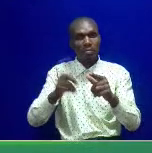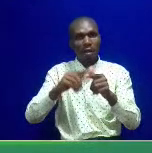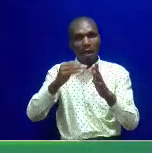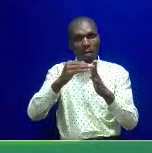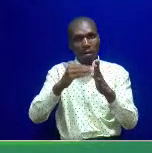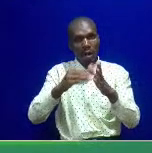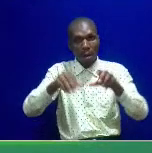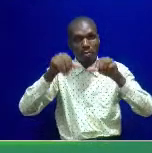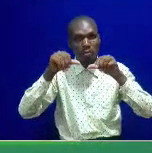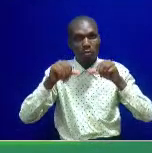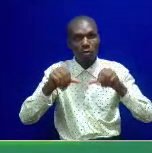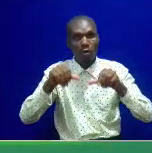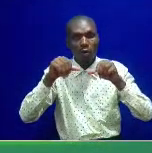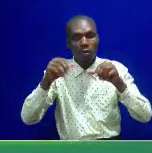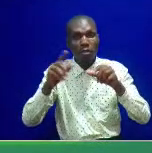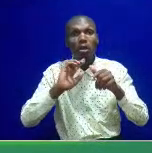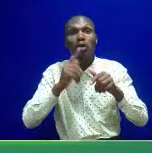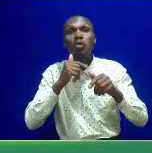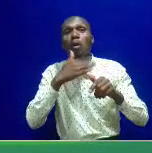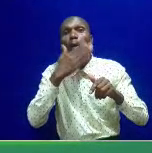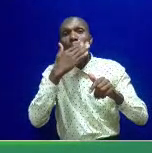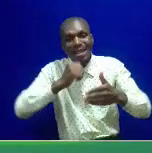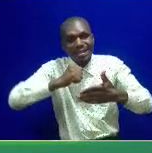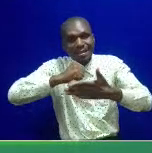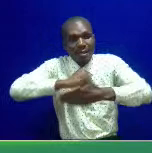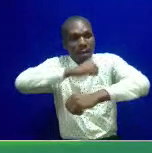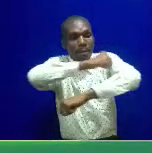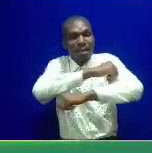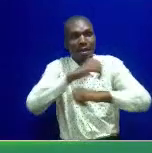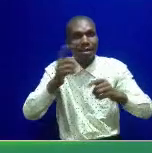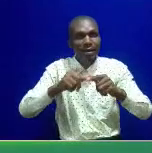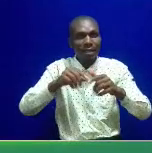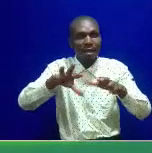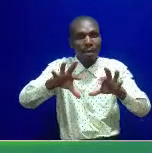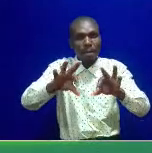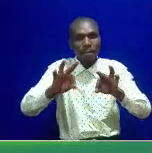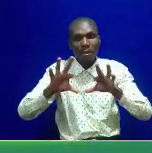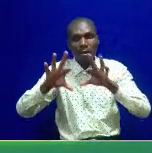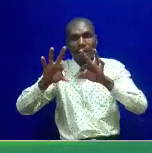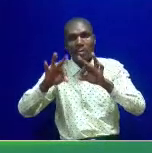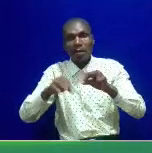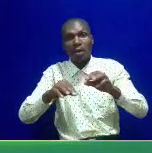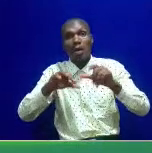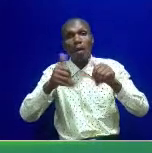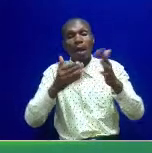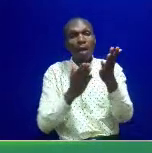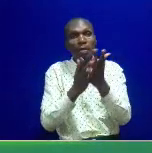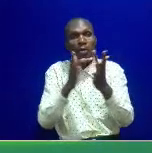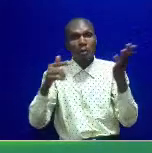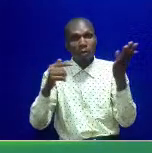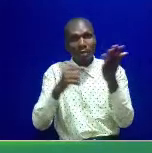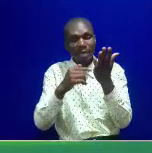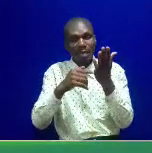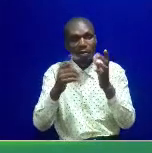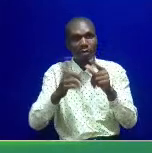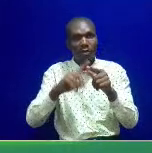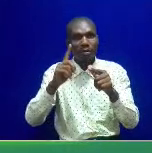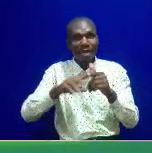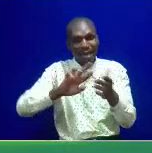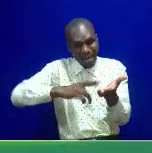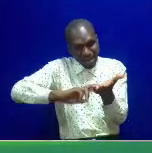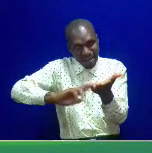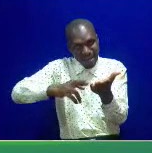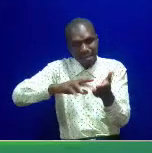Chiko Gendra Ase Balibaraga Nichi Basari Baranyare Bago Chinyora Goetira Asinchira Yekerero Ase Barabe Bako